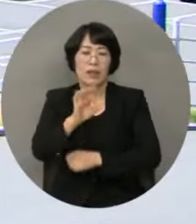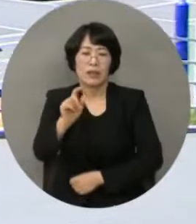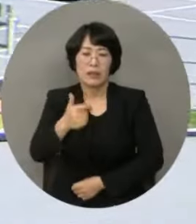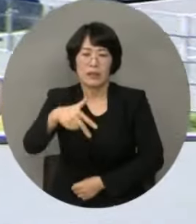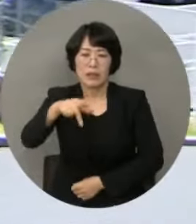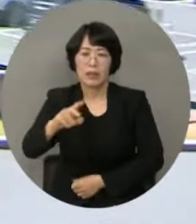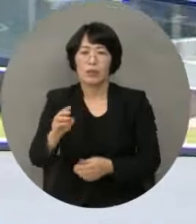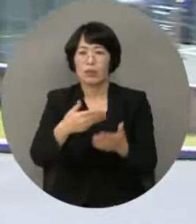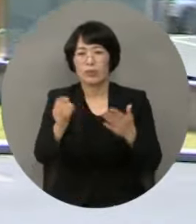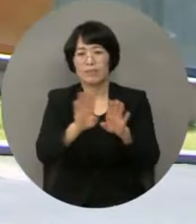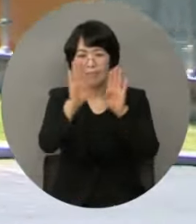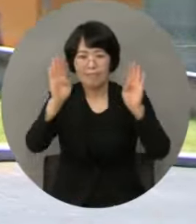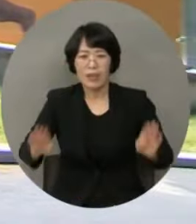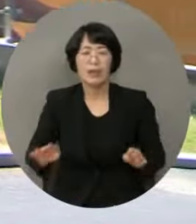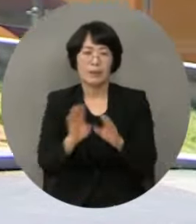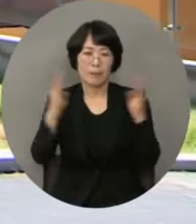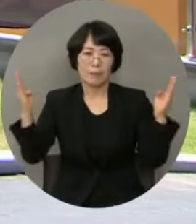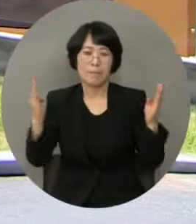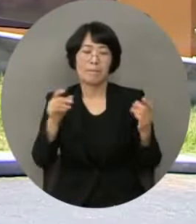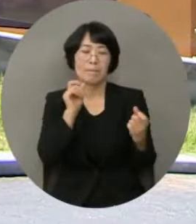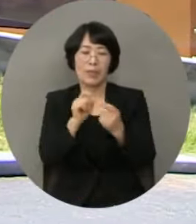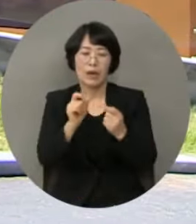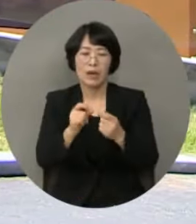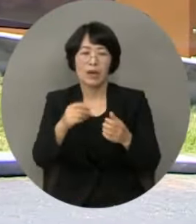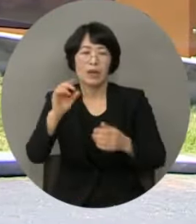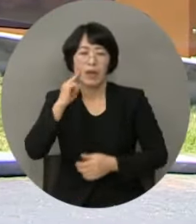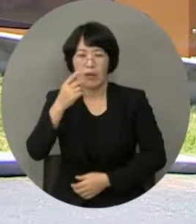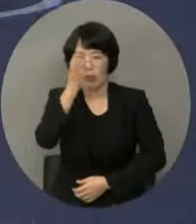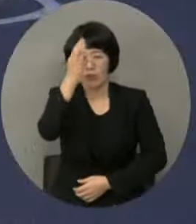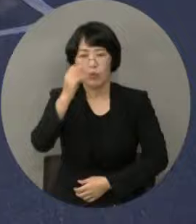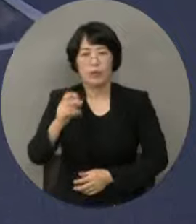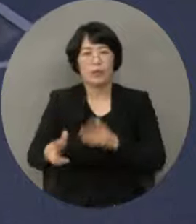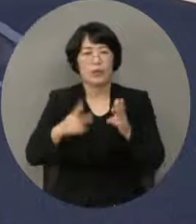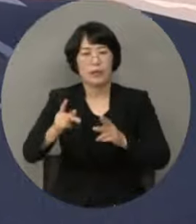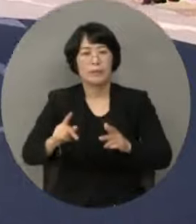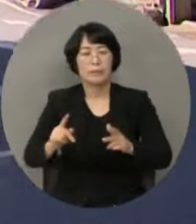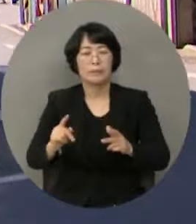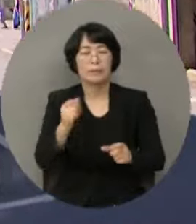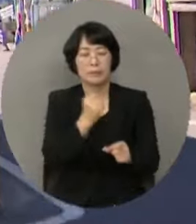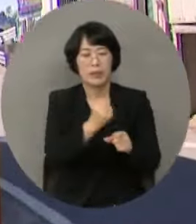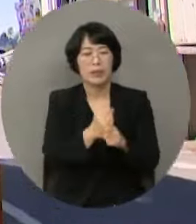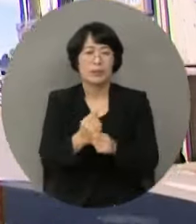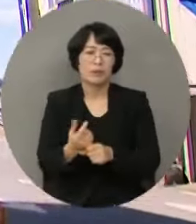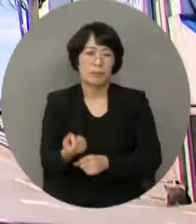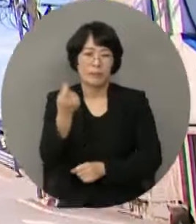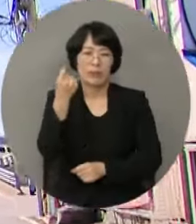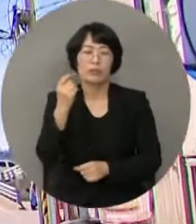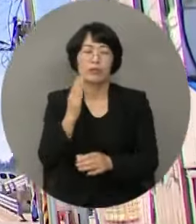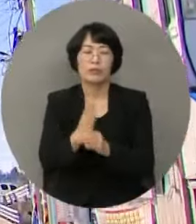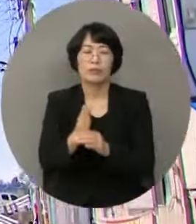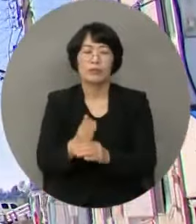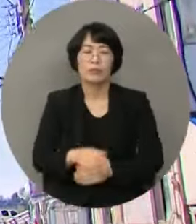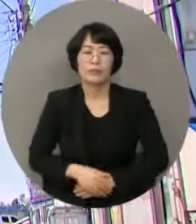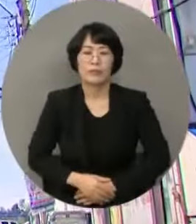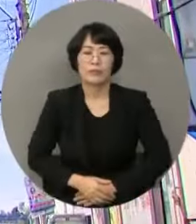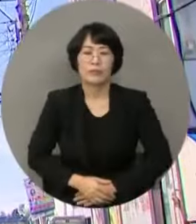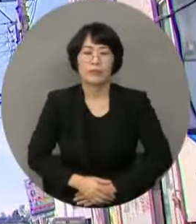플로팅 미술관 개관이 예정되는 등 예술섬 조성 사업이 속도를 내고 있습니다 MBC 뉴스 신광하